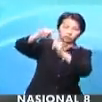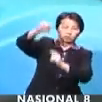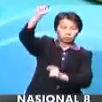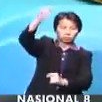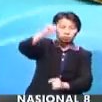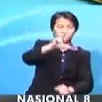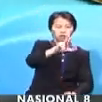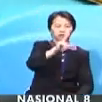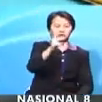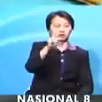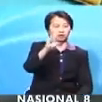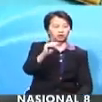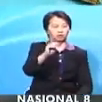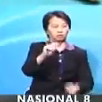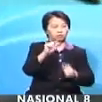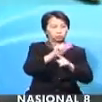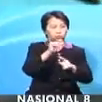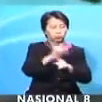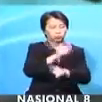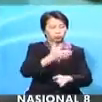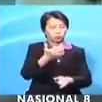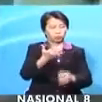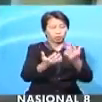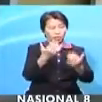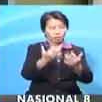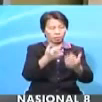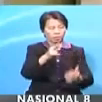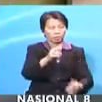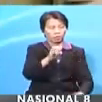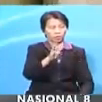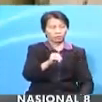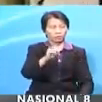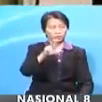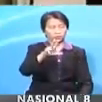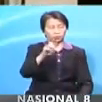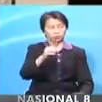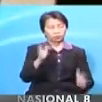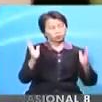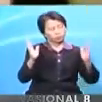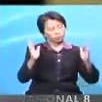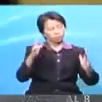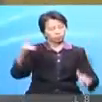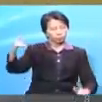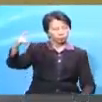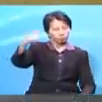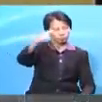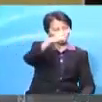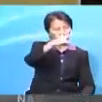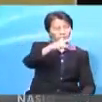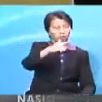3 km menggunakan bahan api round 95 tempuh penerbangan